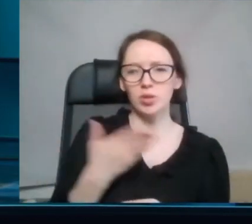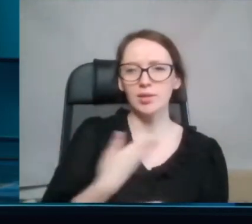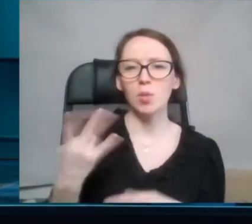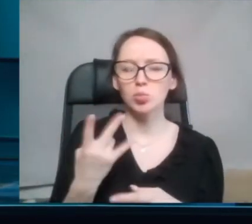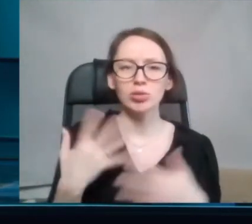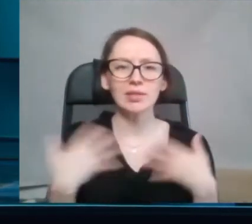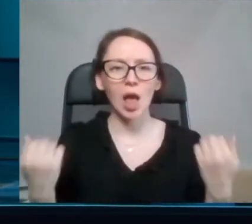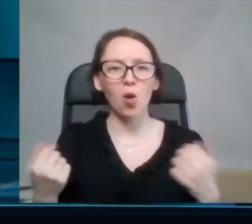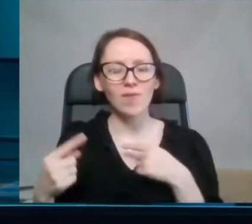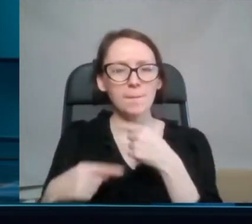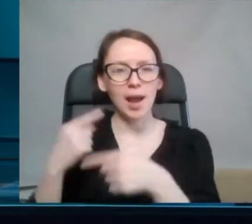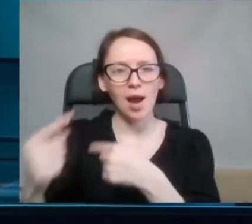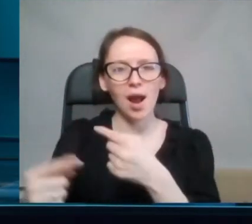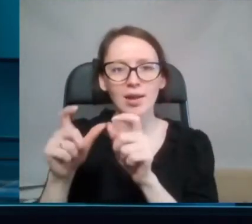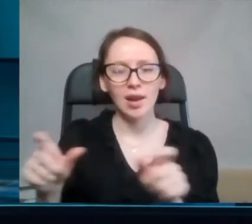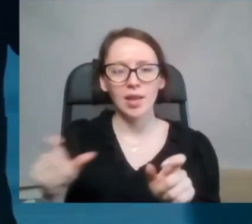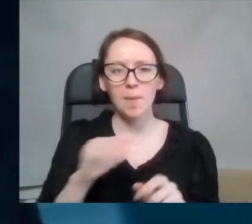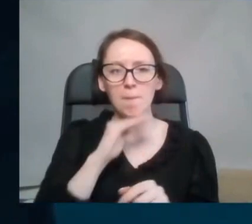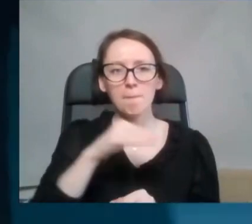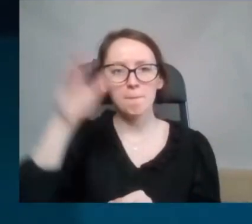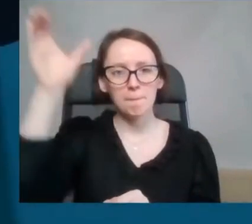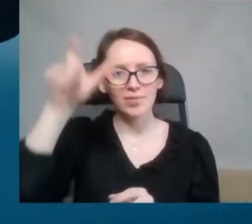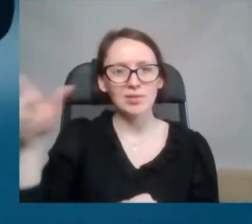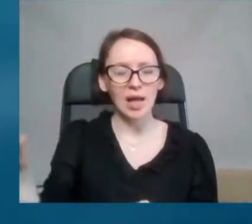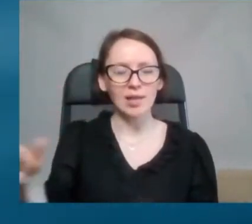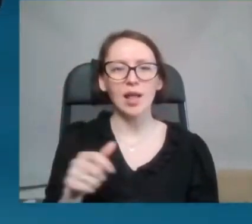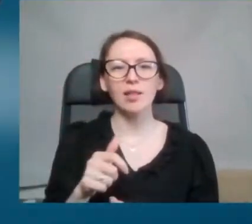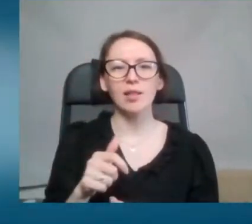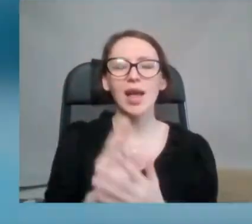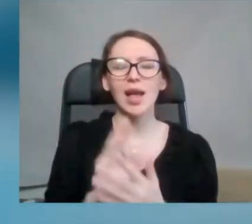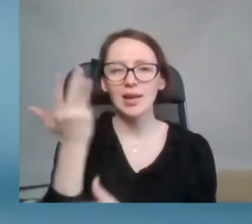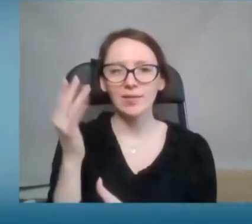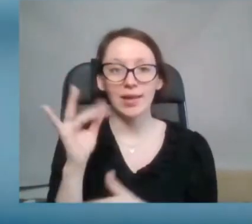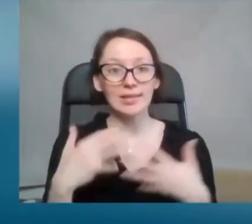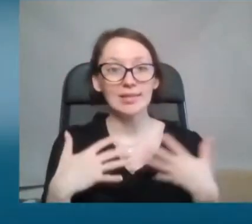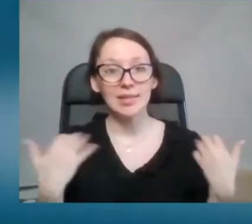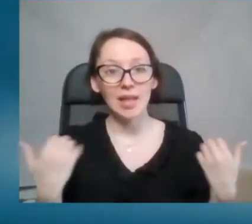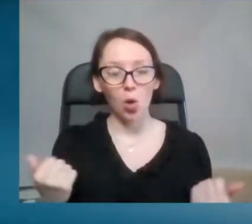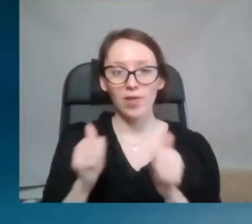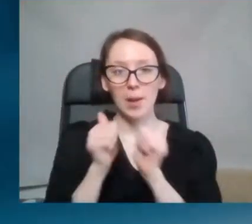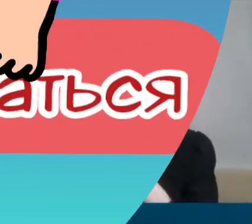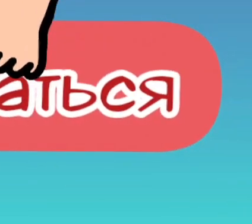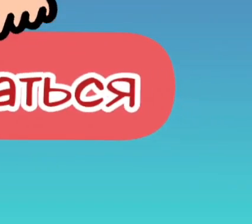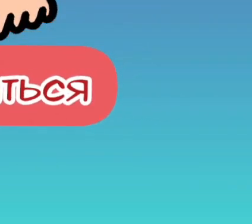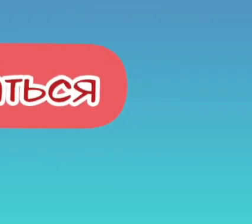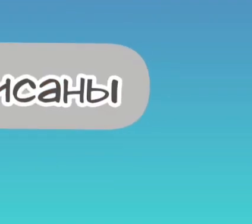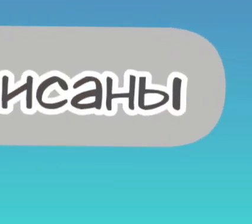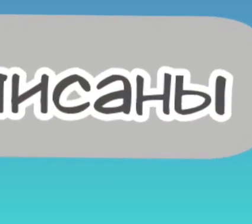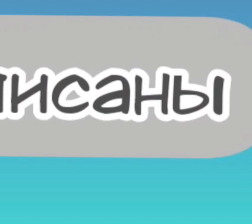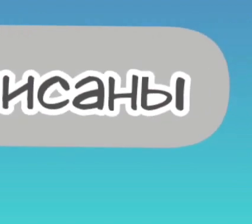поколение профессионалов Greenway и здоровые партнеры. Спасибо вам большое.